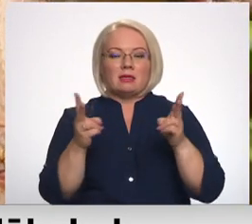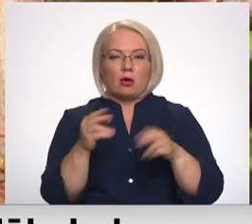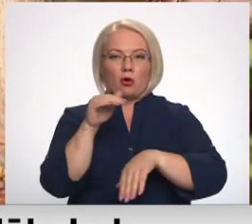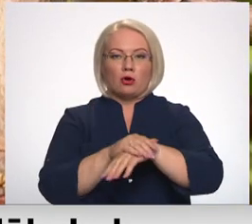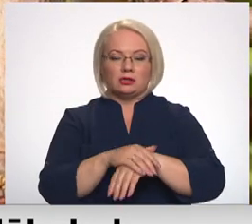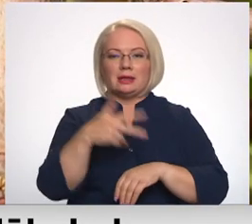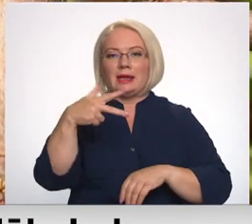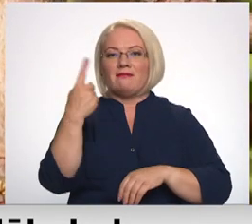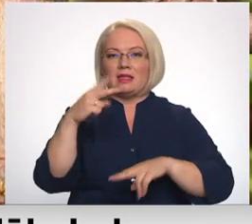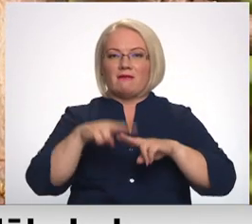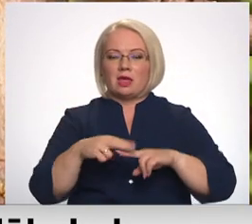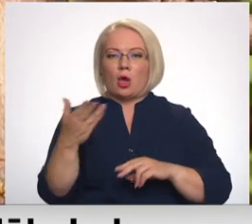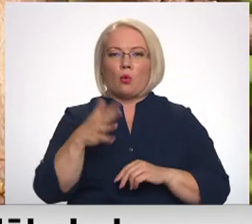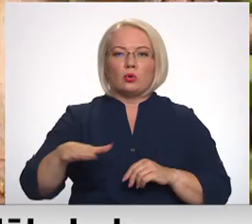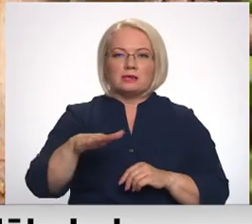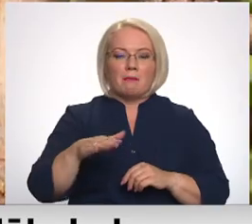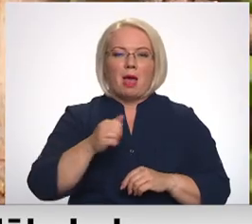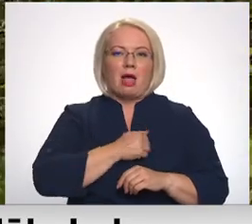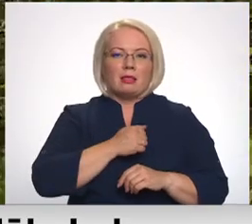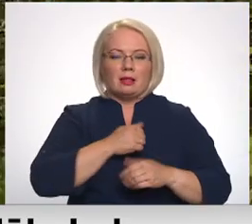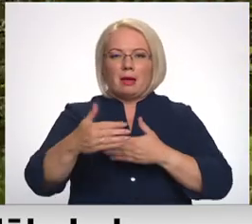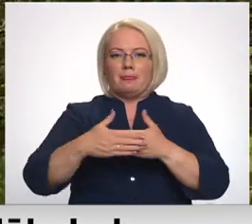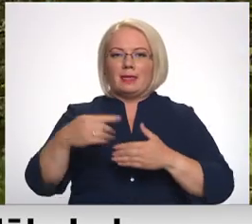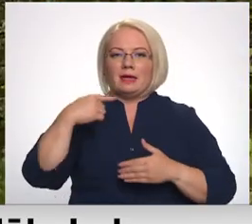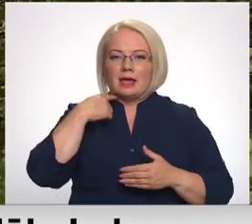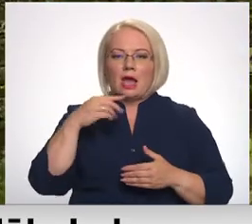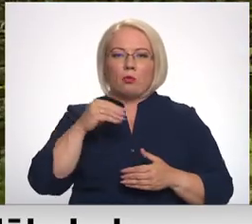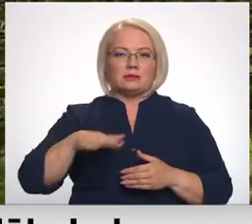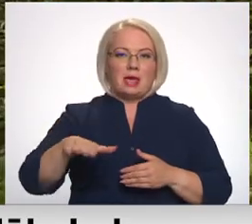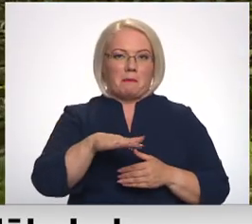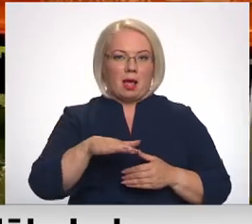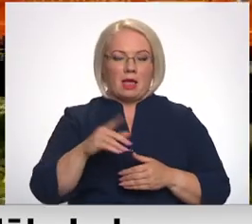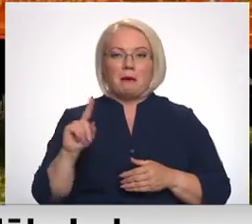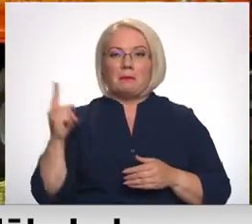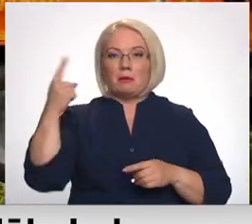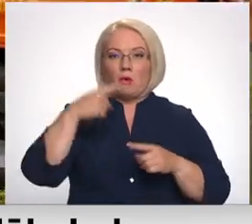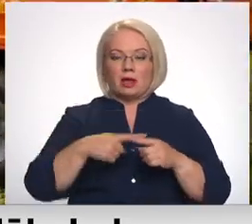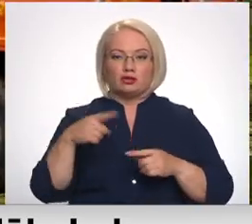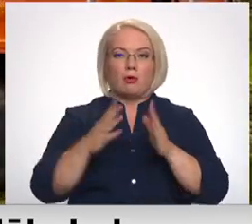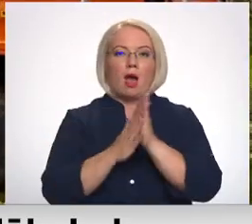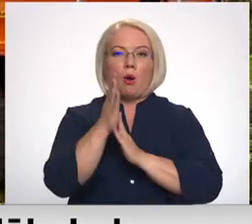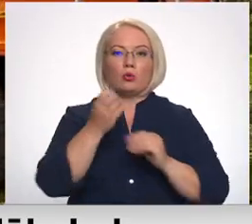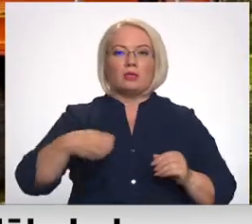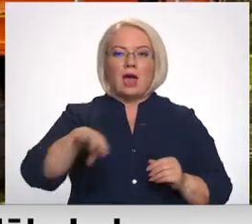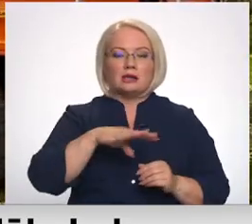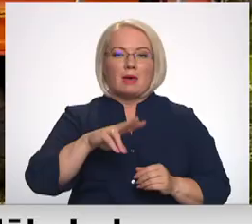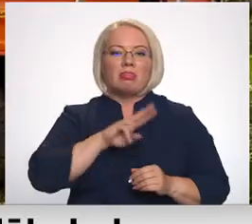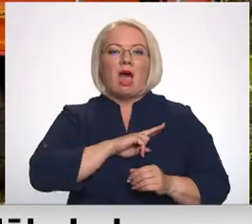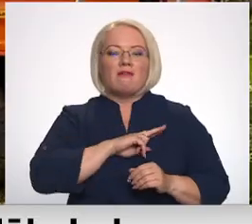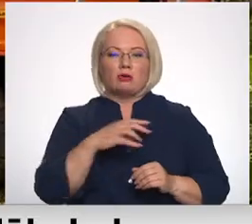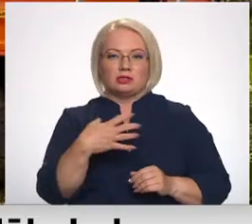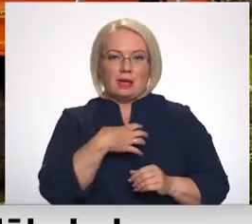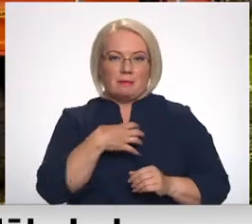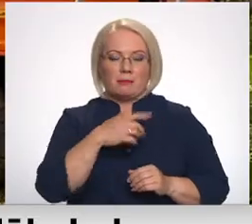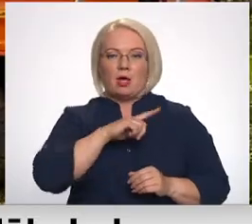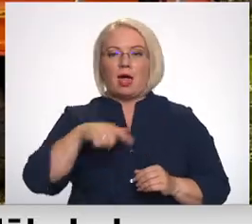31. Vietā, Kurzemē, Latgalē, Pierīgā un Zemgalē. Pirmo reizi ar šo augļu dārziem nāvējošo slimību